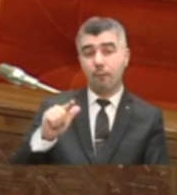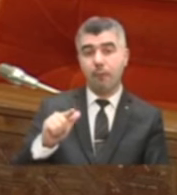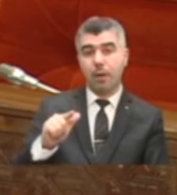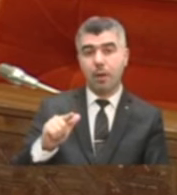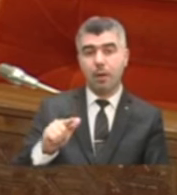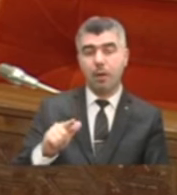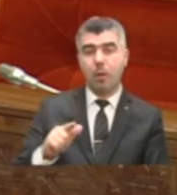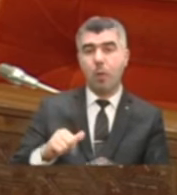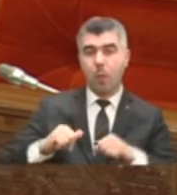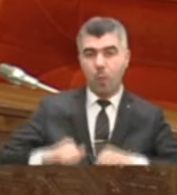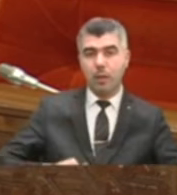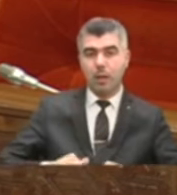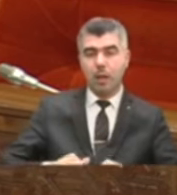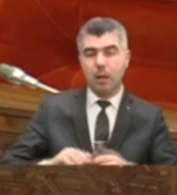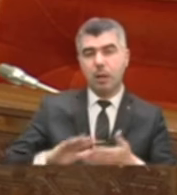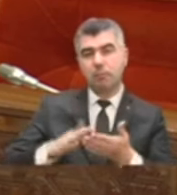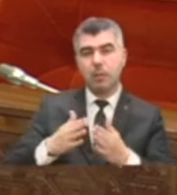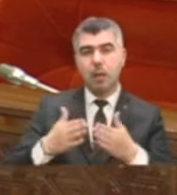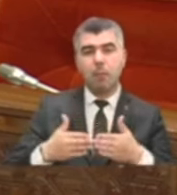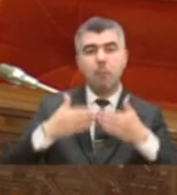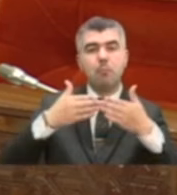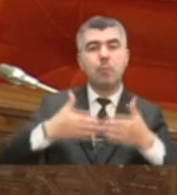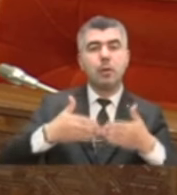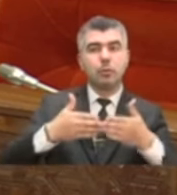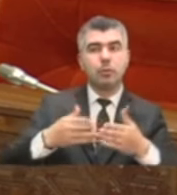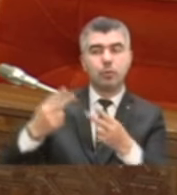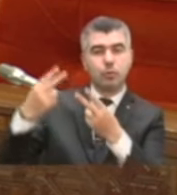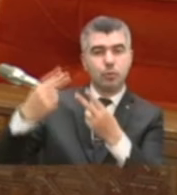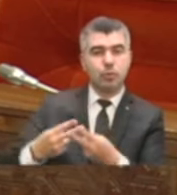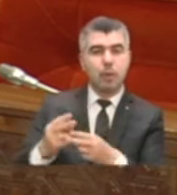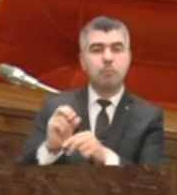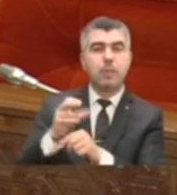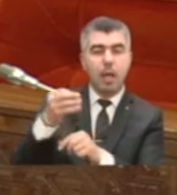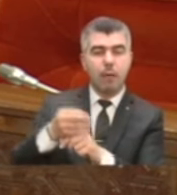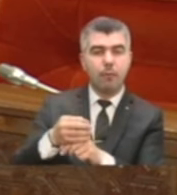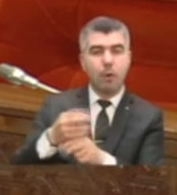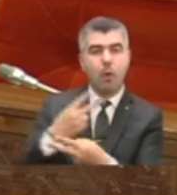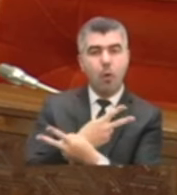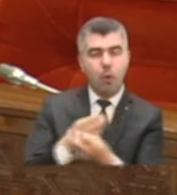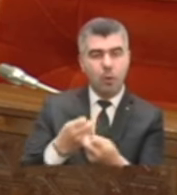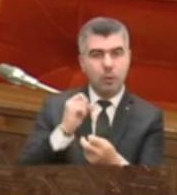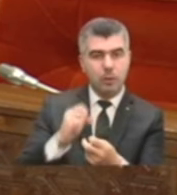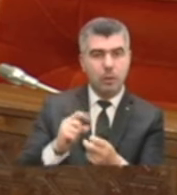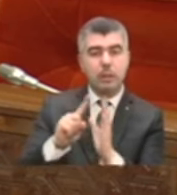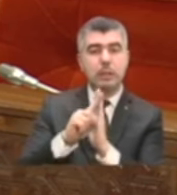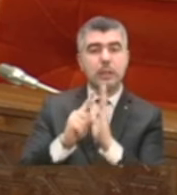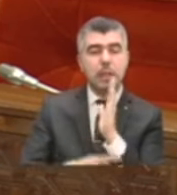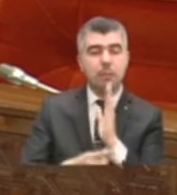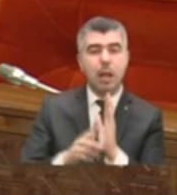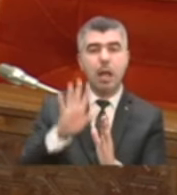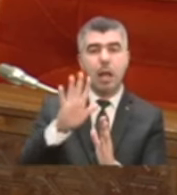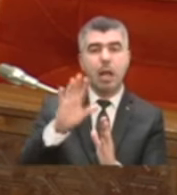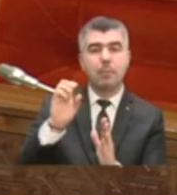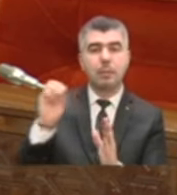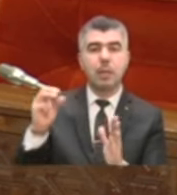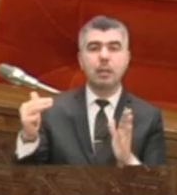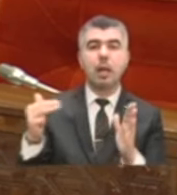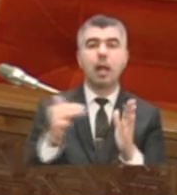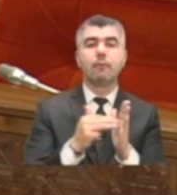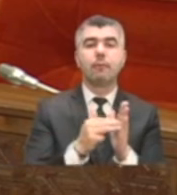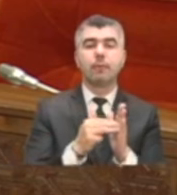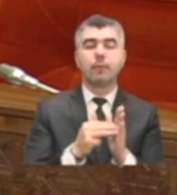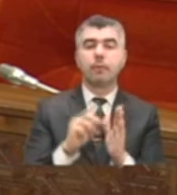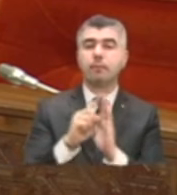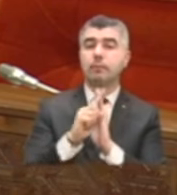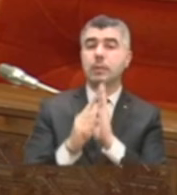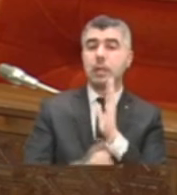النقل قامت الوزارة بتعبئة أسطول بحري يستجيب للتدفقات المتوقعة خلال هذه الفترة يوفر عرض أسبوعي قدره 500,000 مسافر